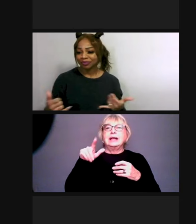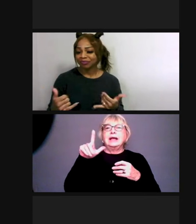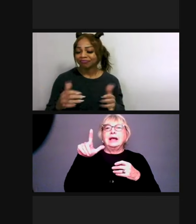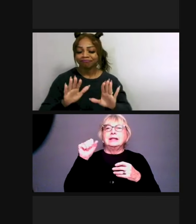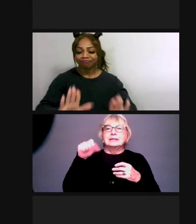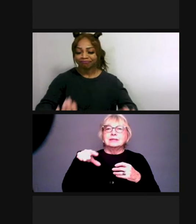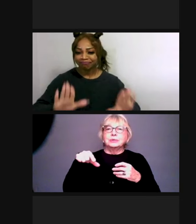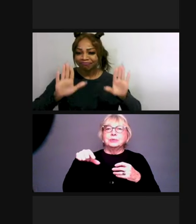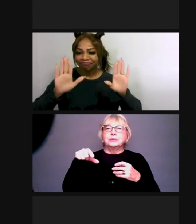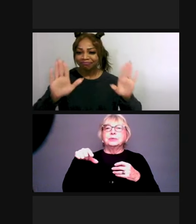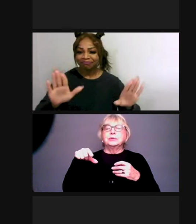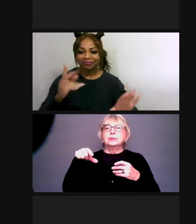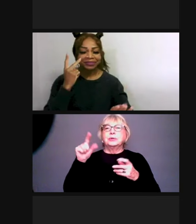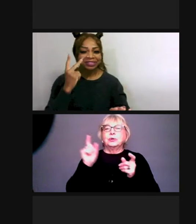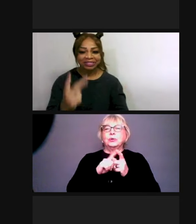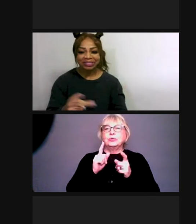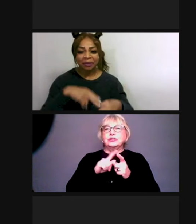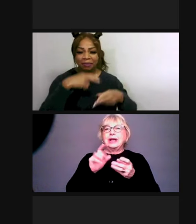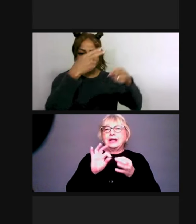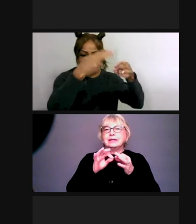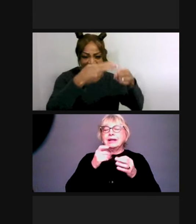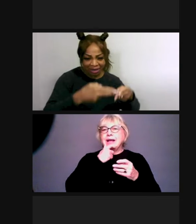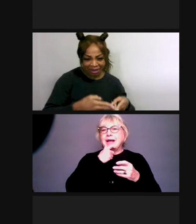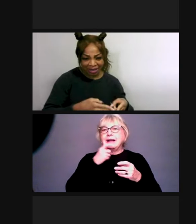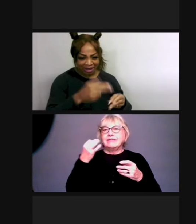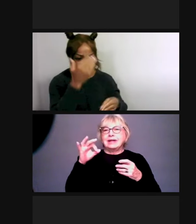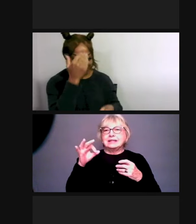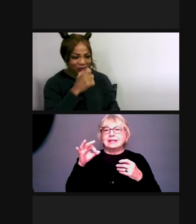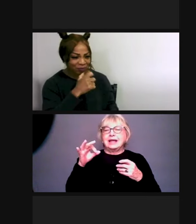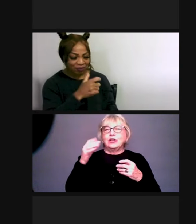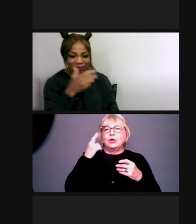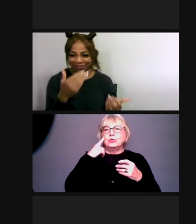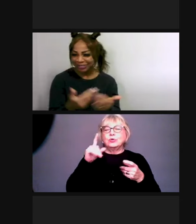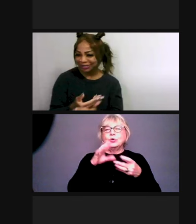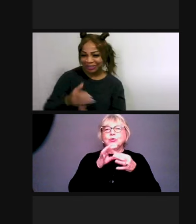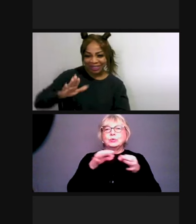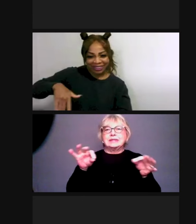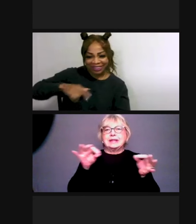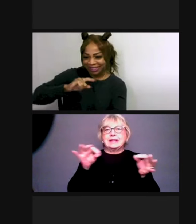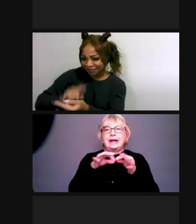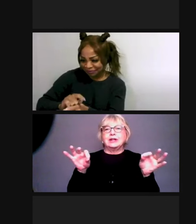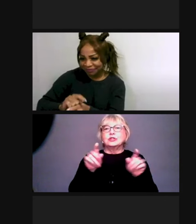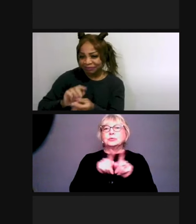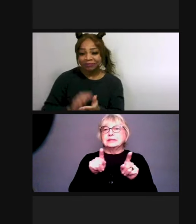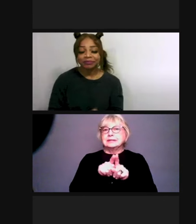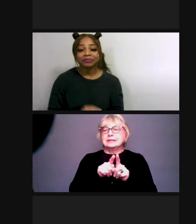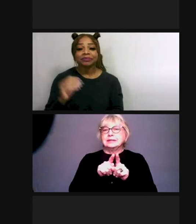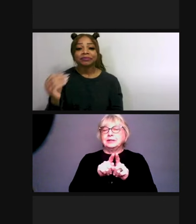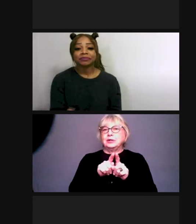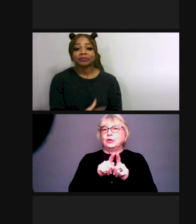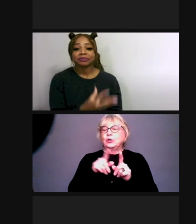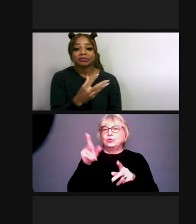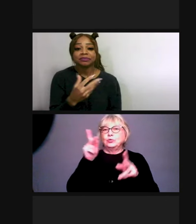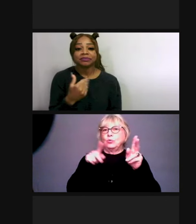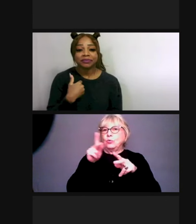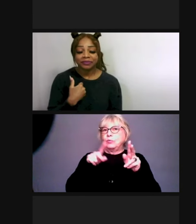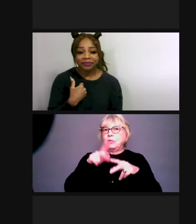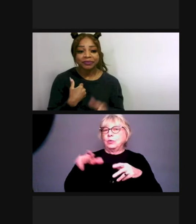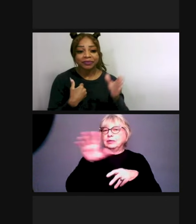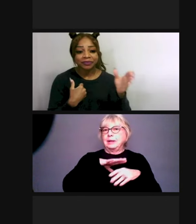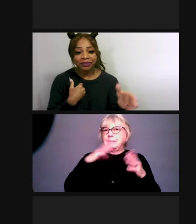LSQ et interprètes français-anglais ainsi que pour le sous-titrage et toutes les personnes présentes aujourd'hui